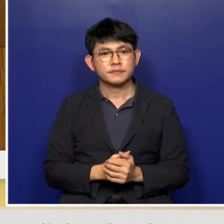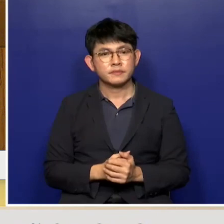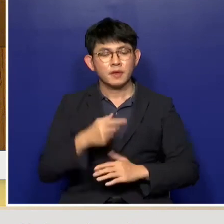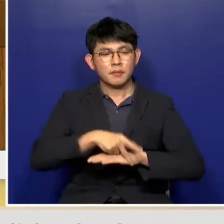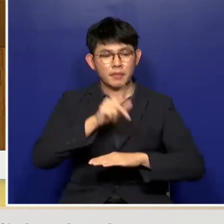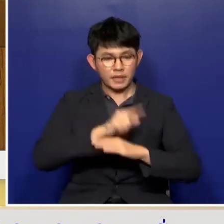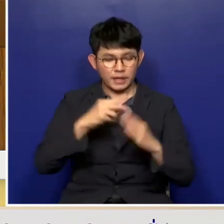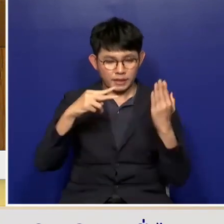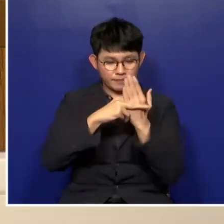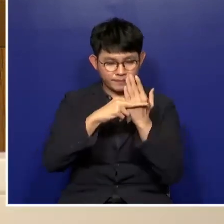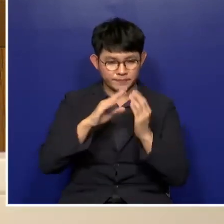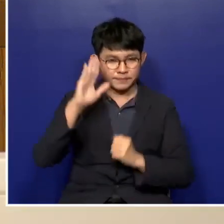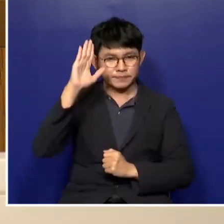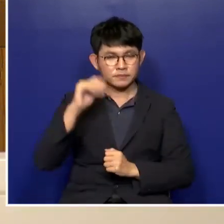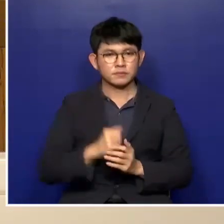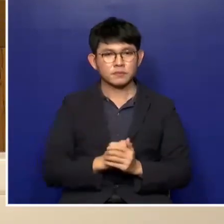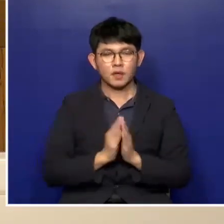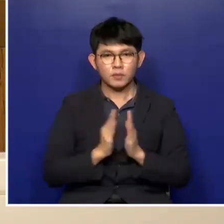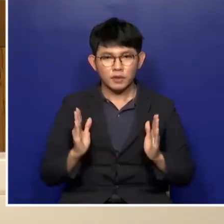ขอบคุณครับ